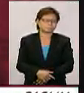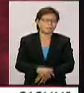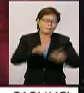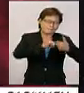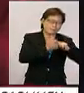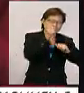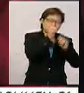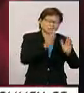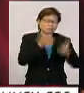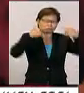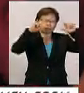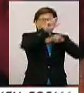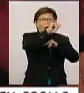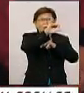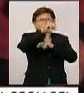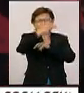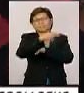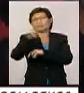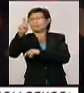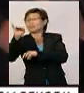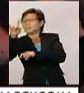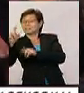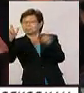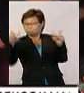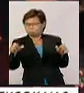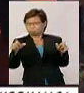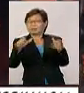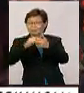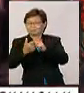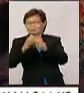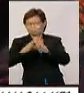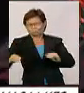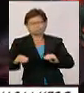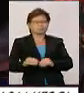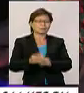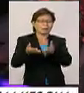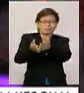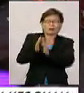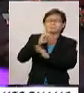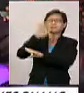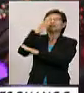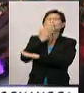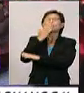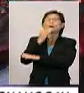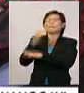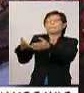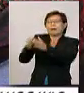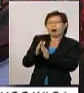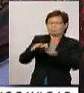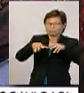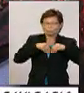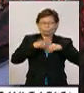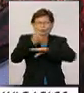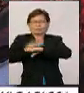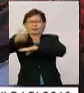Kemelut penyanyi tersohor Aisyah dan Datuk Sri Vida bakal selesai. Dua tuntutan oleh penyanyi Janji Manismu itu diterima oleh